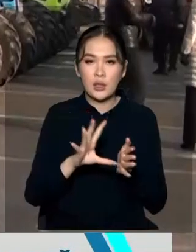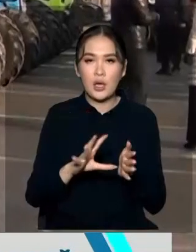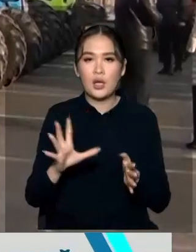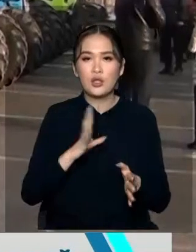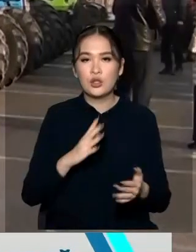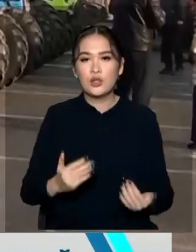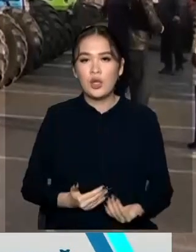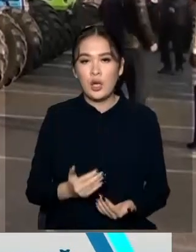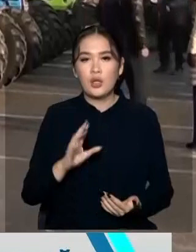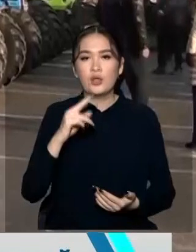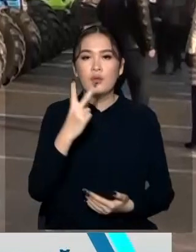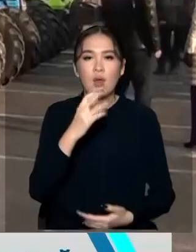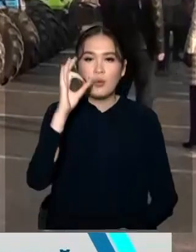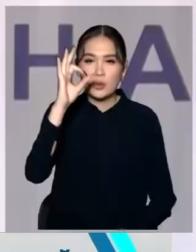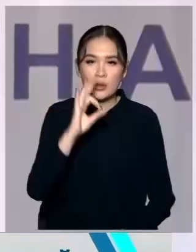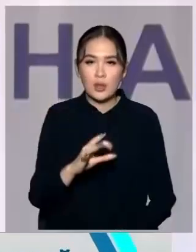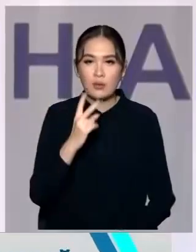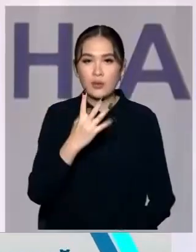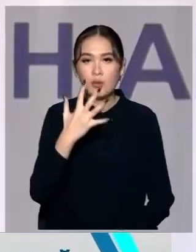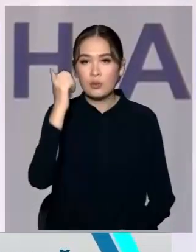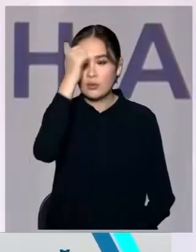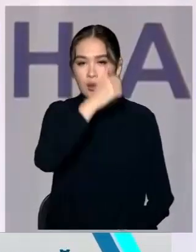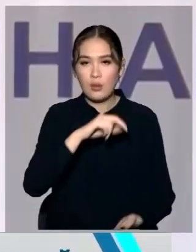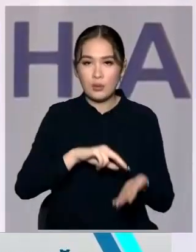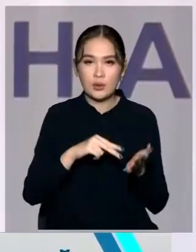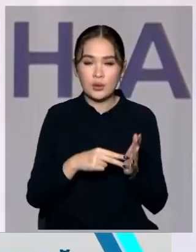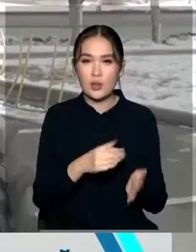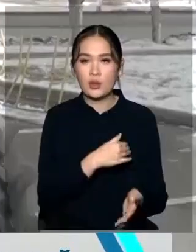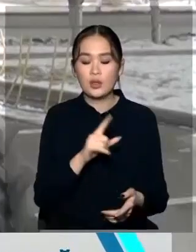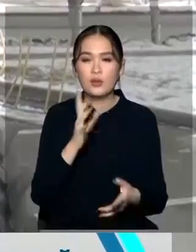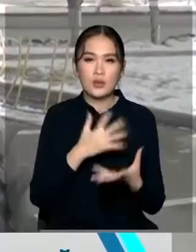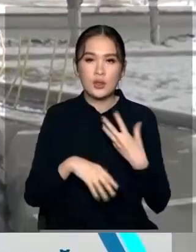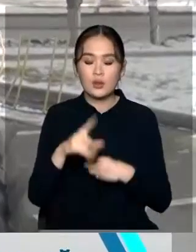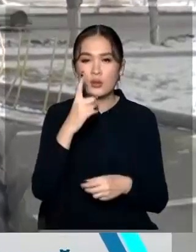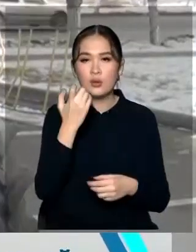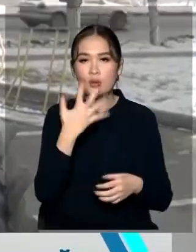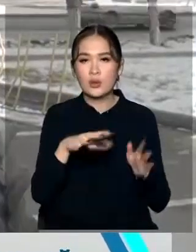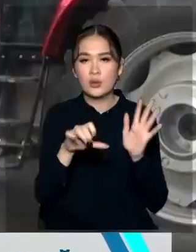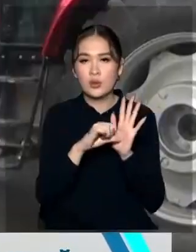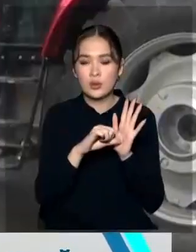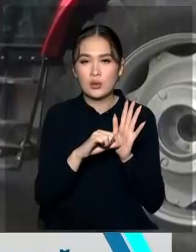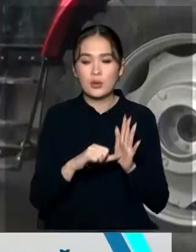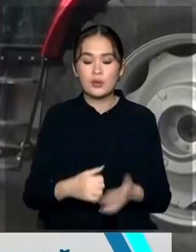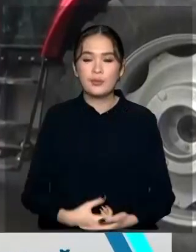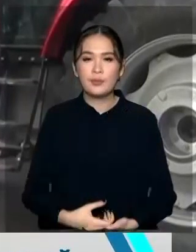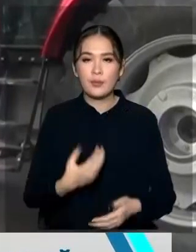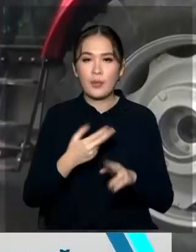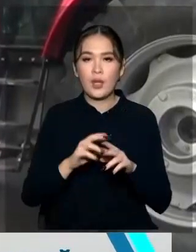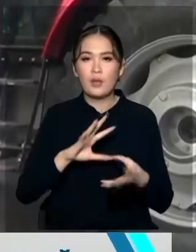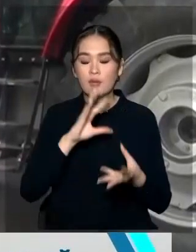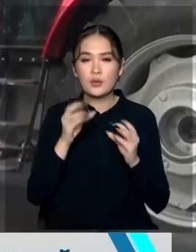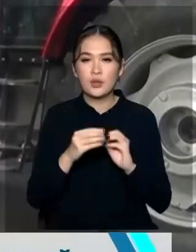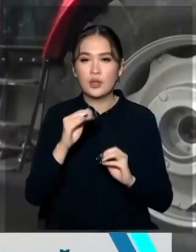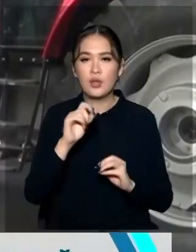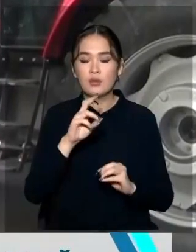по 2,5%. К 2025 году мы планируем охватить все 156 сельских округов. Всего в Жамбылской